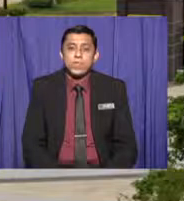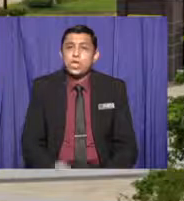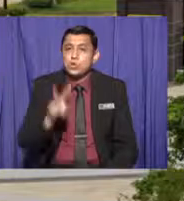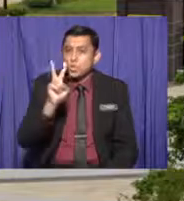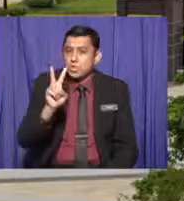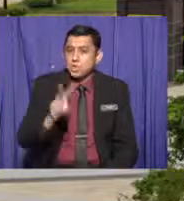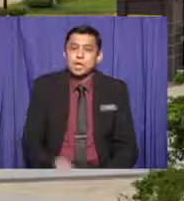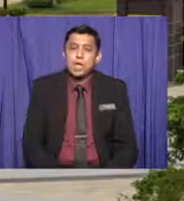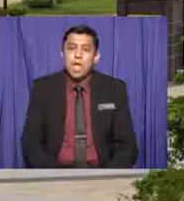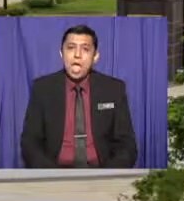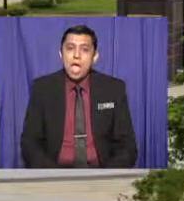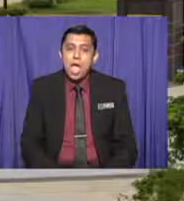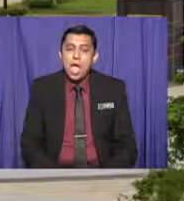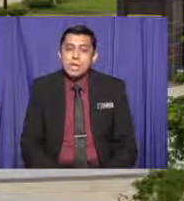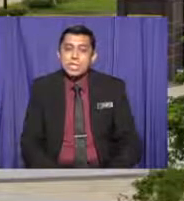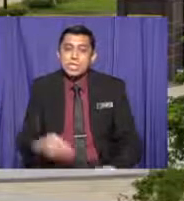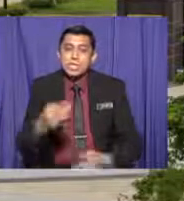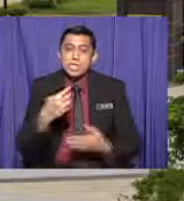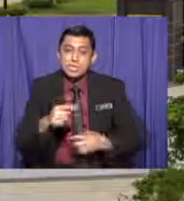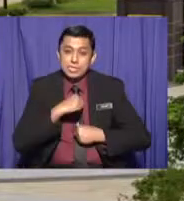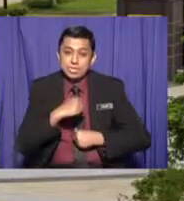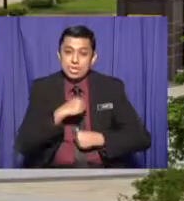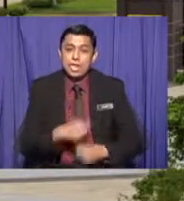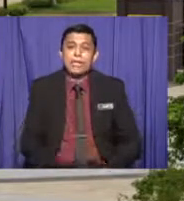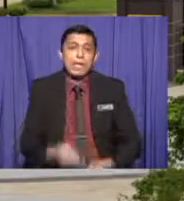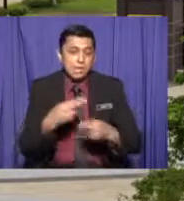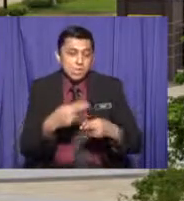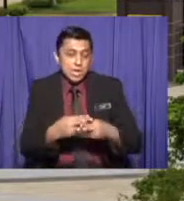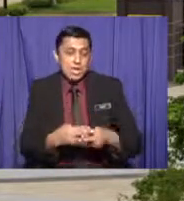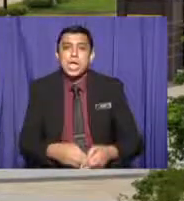Kedua, maruah negara terpelihara.